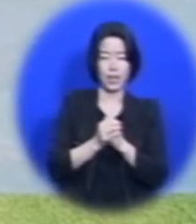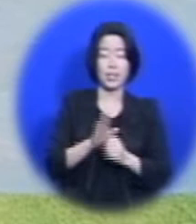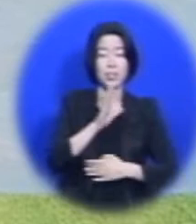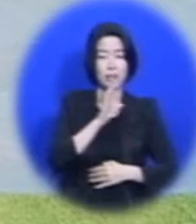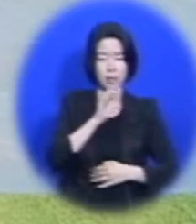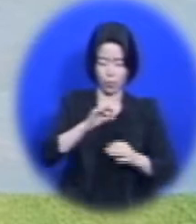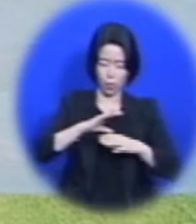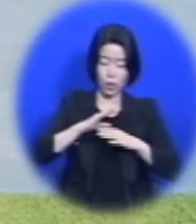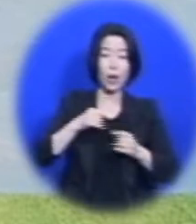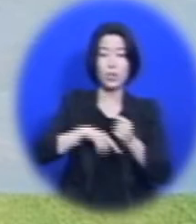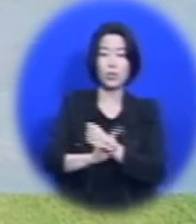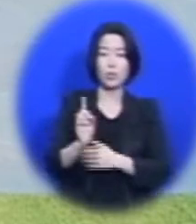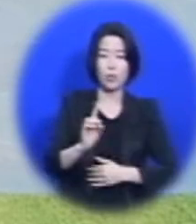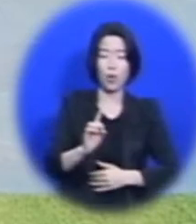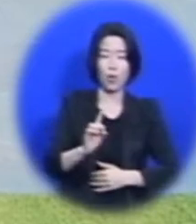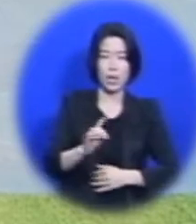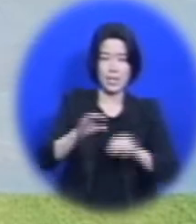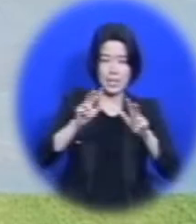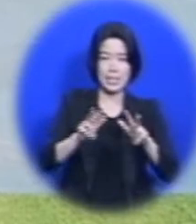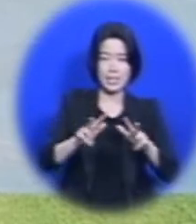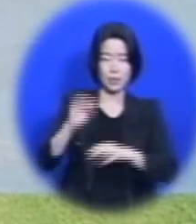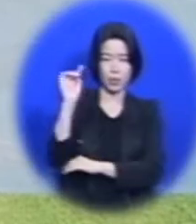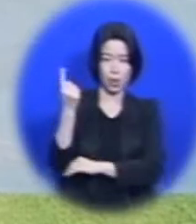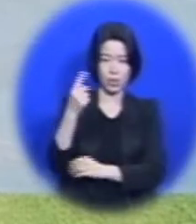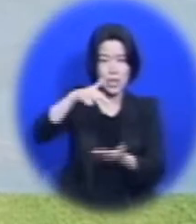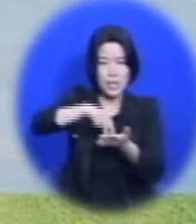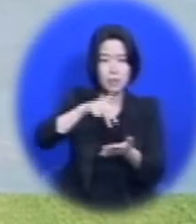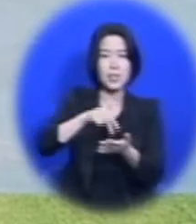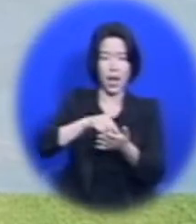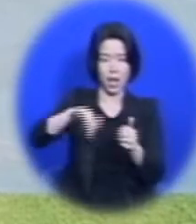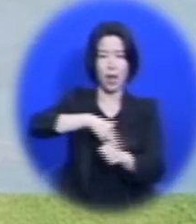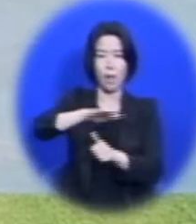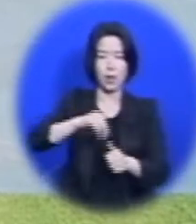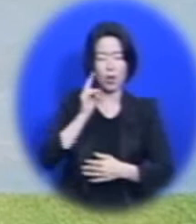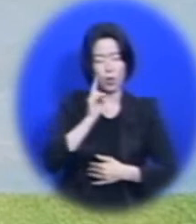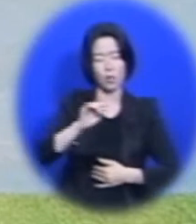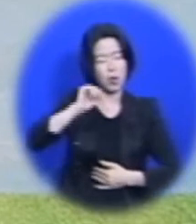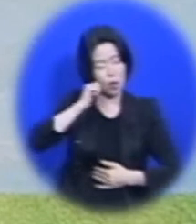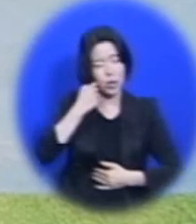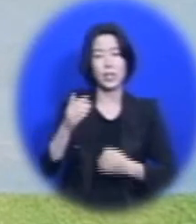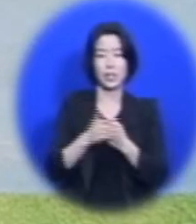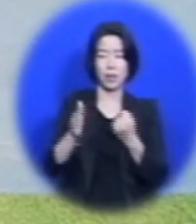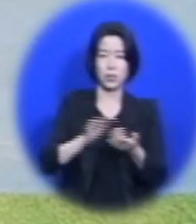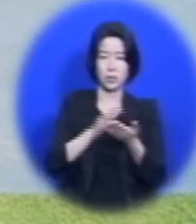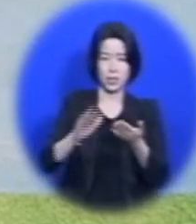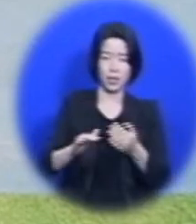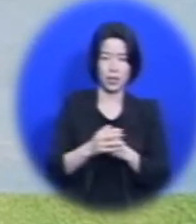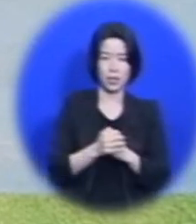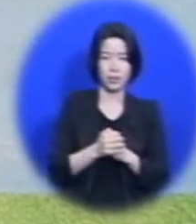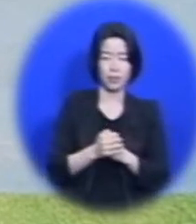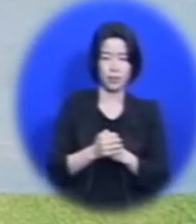참 놀라운 것은 지금 다윗의 처지와 형편이 너무너무 어려운 때이기 때문입니다.